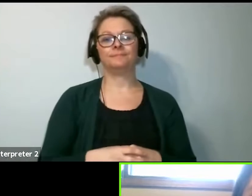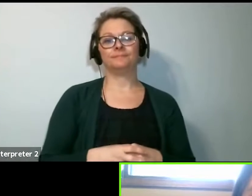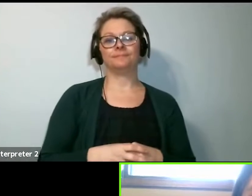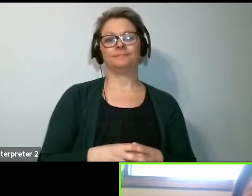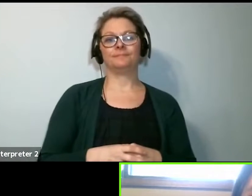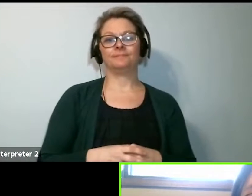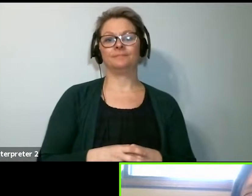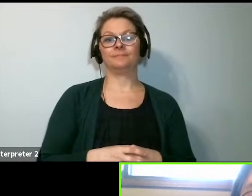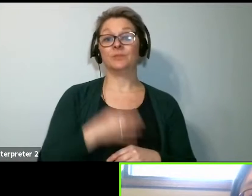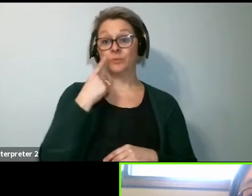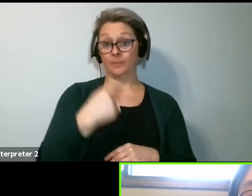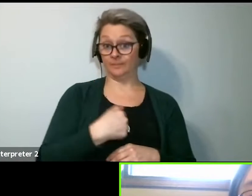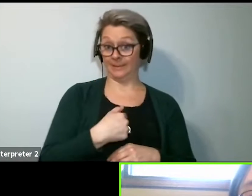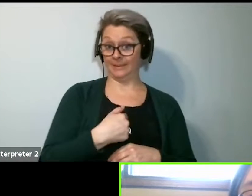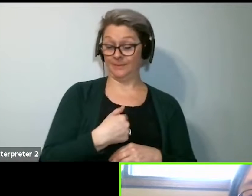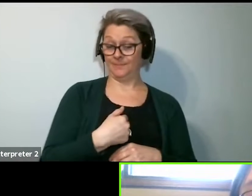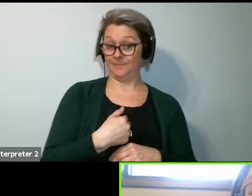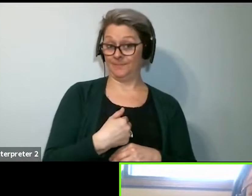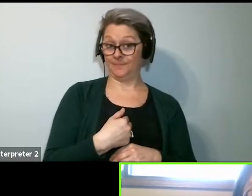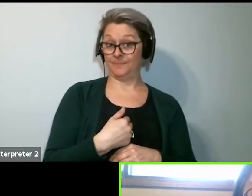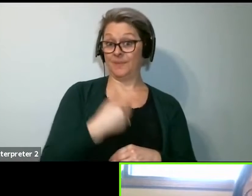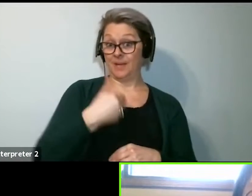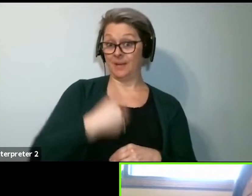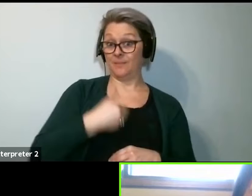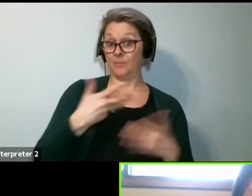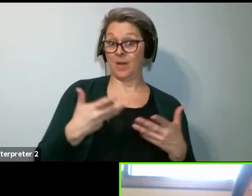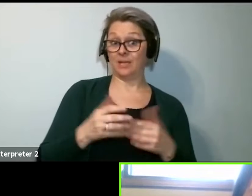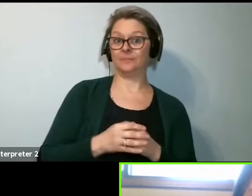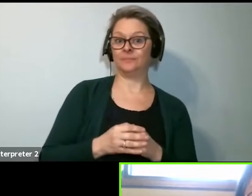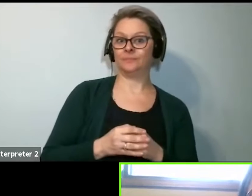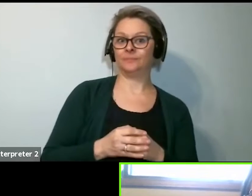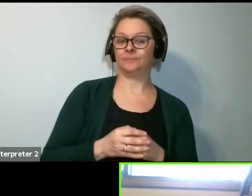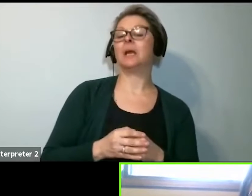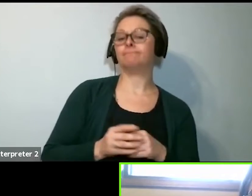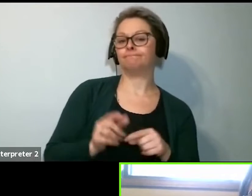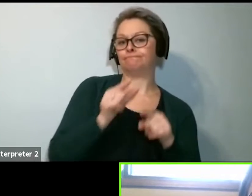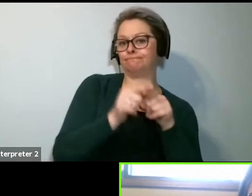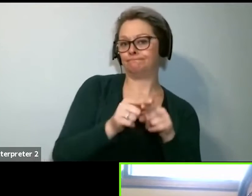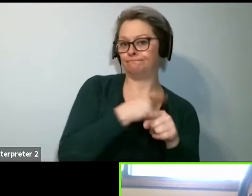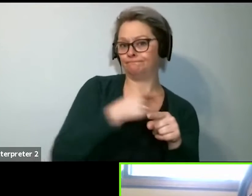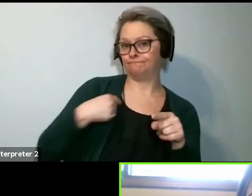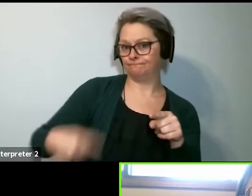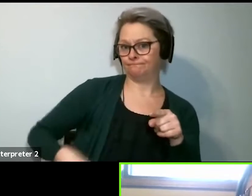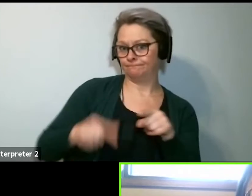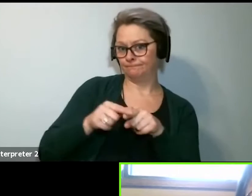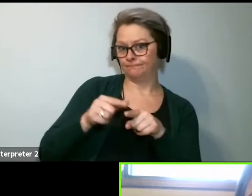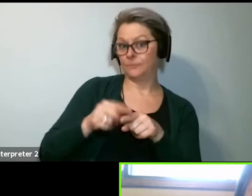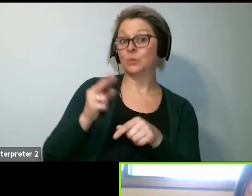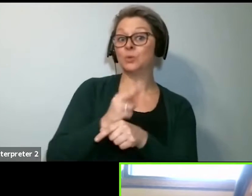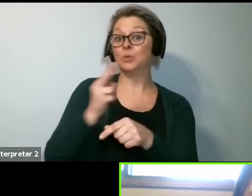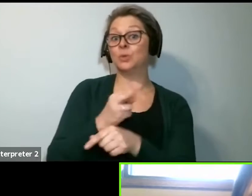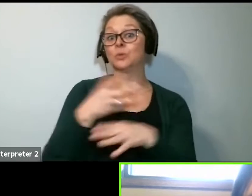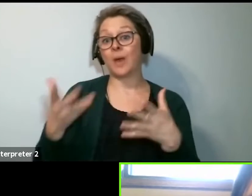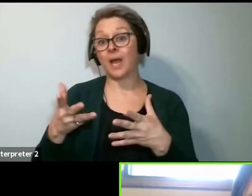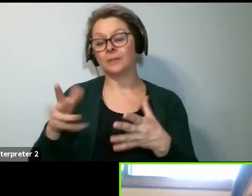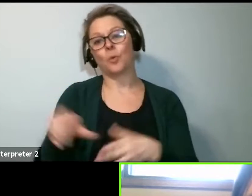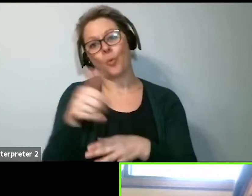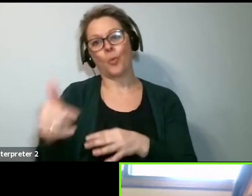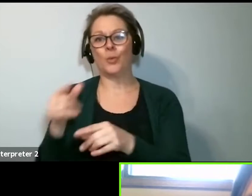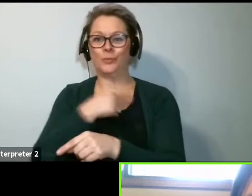For myself, I would be a 障碍者 who uses a 手动轮